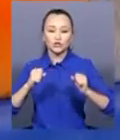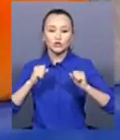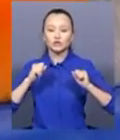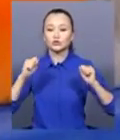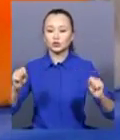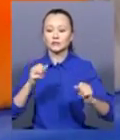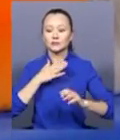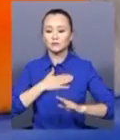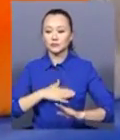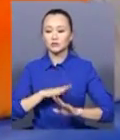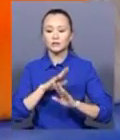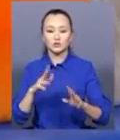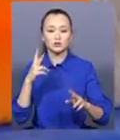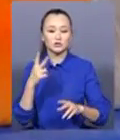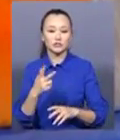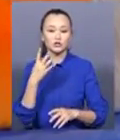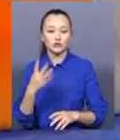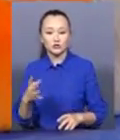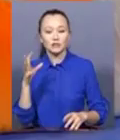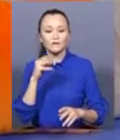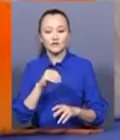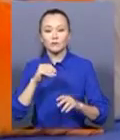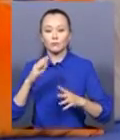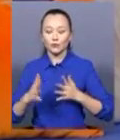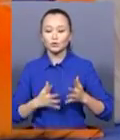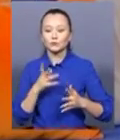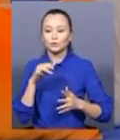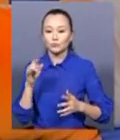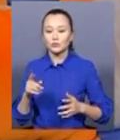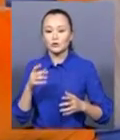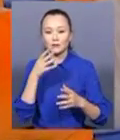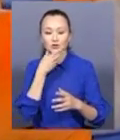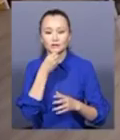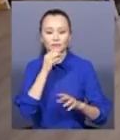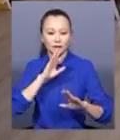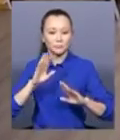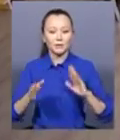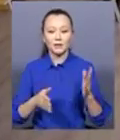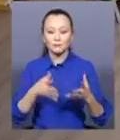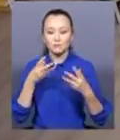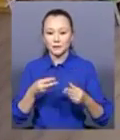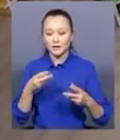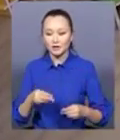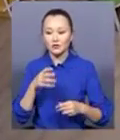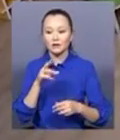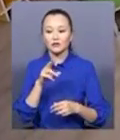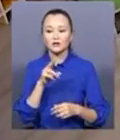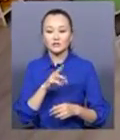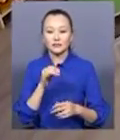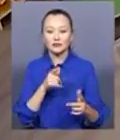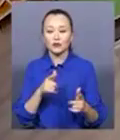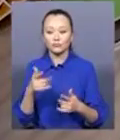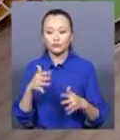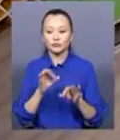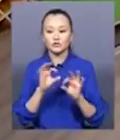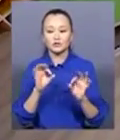шире, не спешите, 3-4. Бодрость духа, грация и пластика». Моя коллега Кристина Ковардакова уже